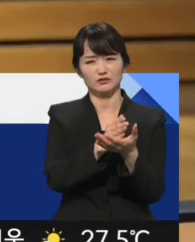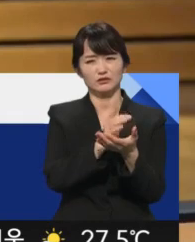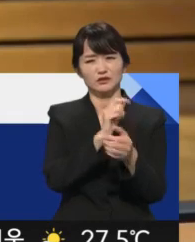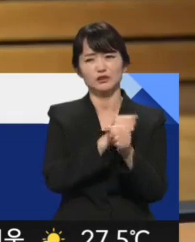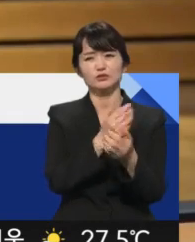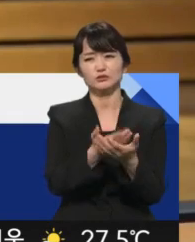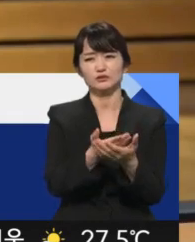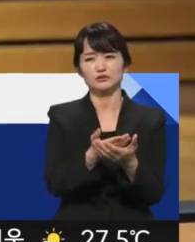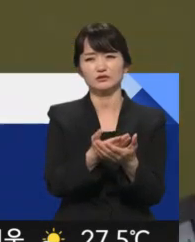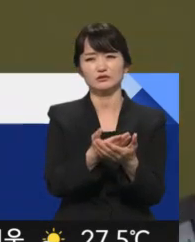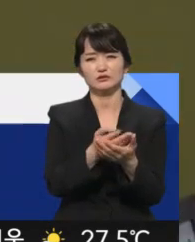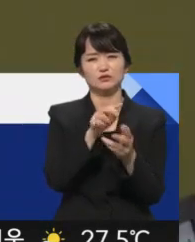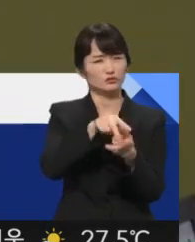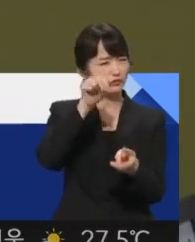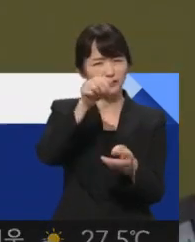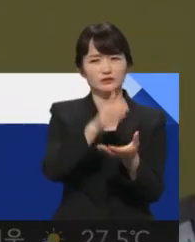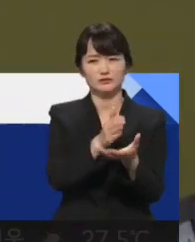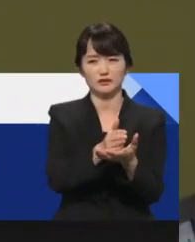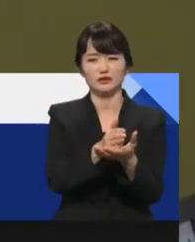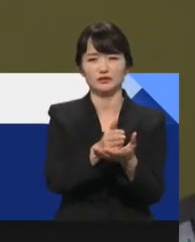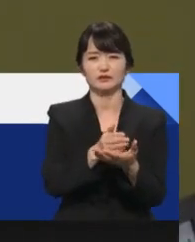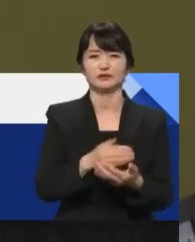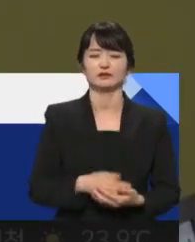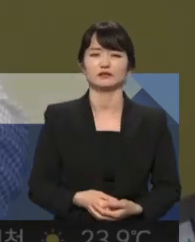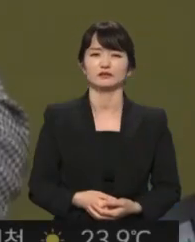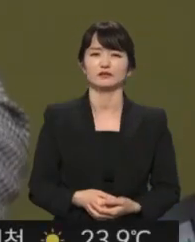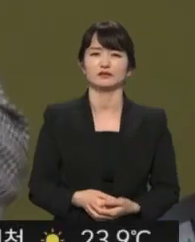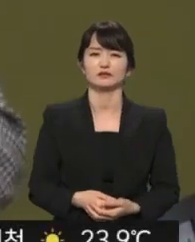됩니까? 말려야죠. 못 알겠습니다. 나오게 해야죠.